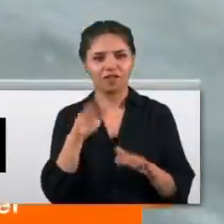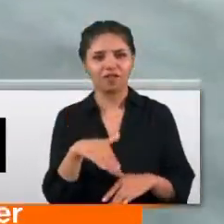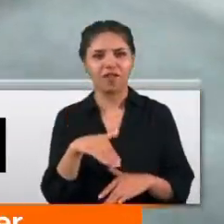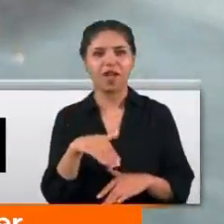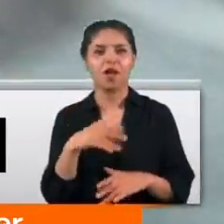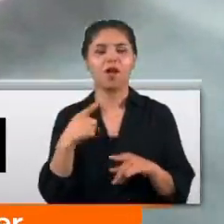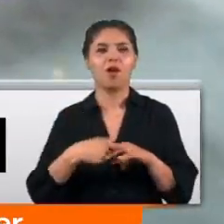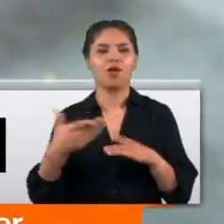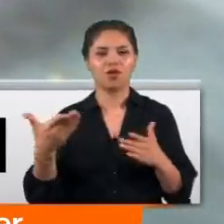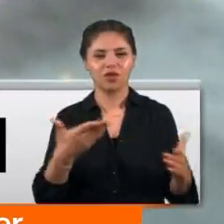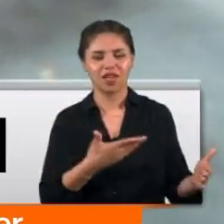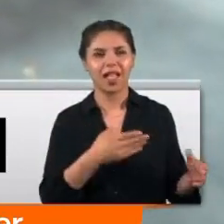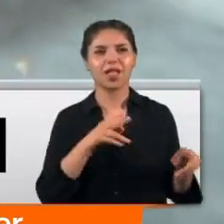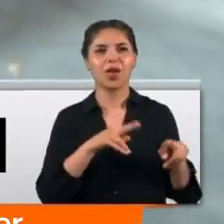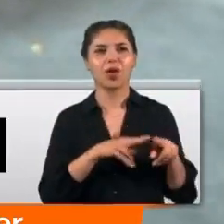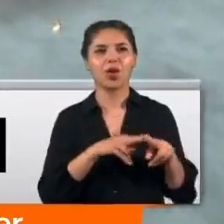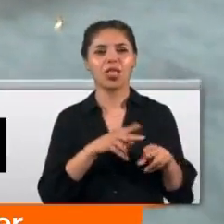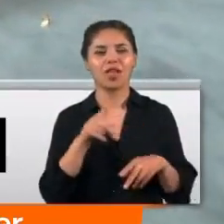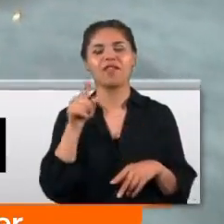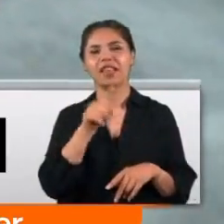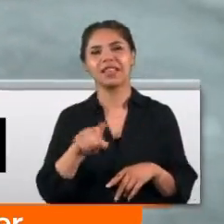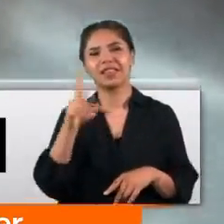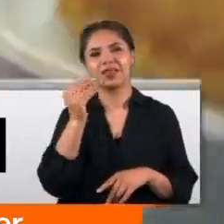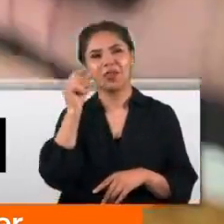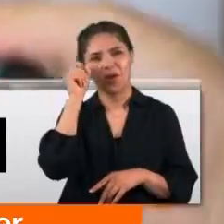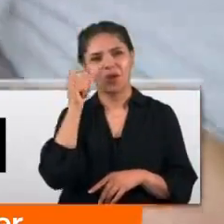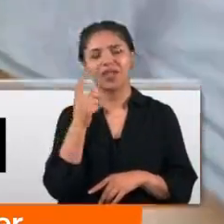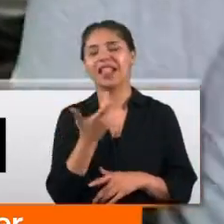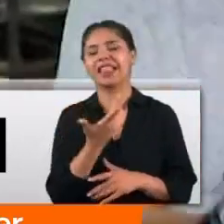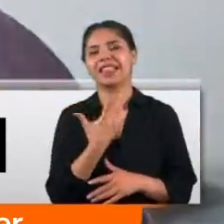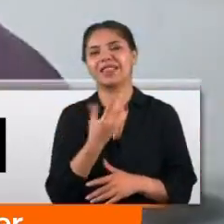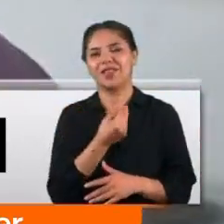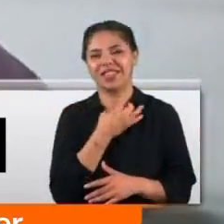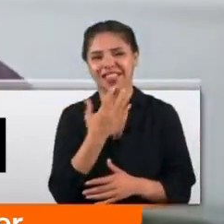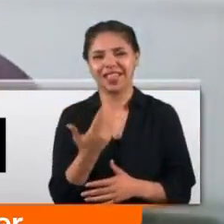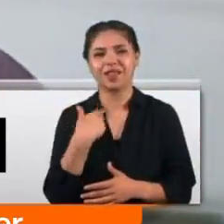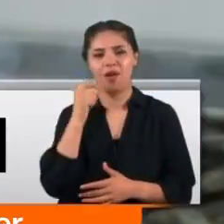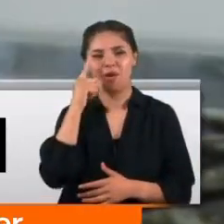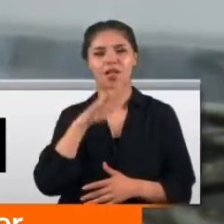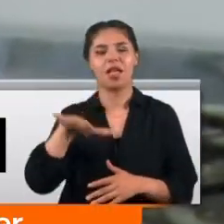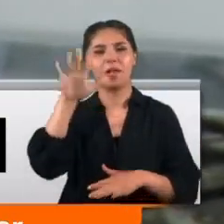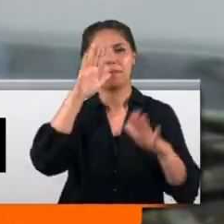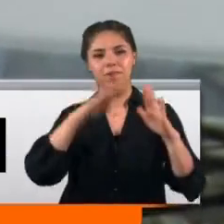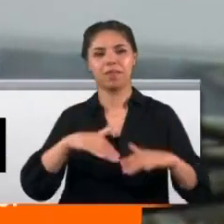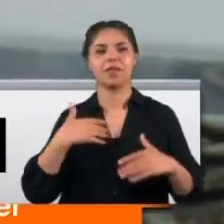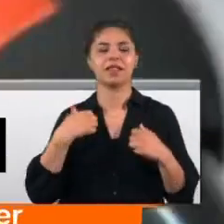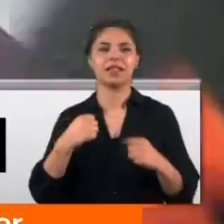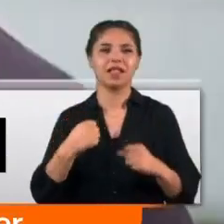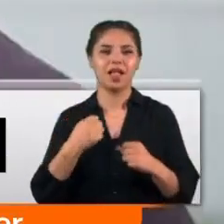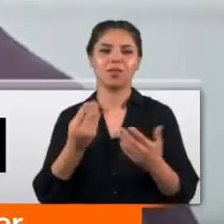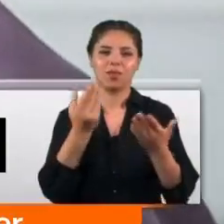geldiniz. Biz hem künefeyi hem de sizleri çok özledik. Teşekkür ederiz. Biz de sizleri özledik. Hepsi yakıldı. Ama biz ayaktayız çok